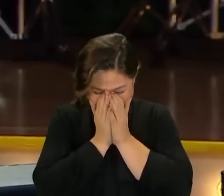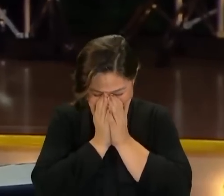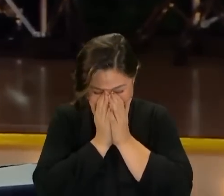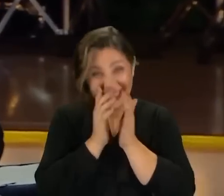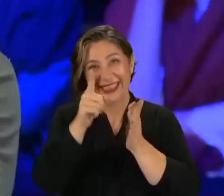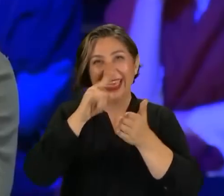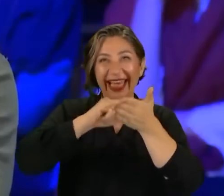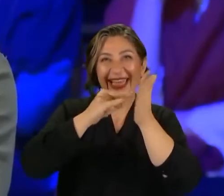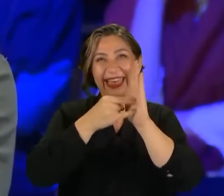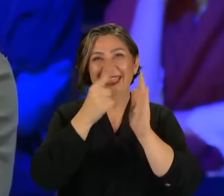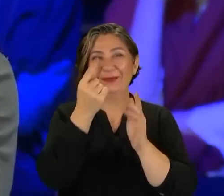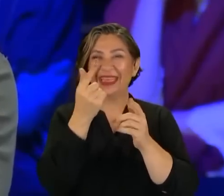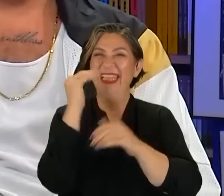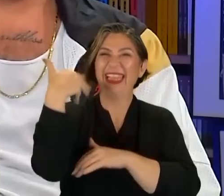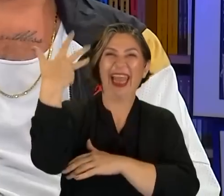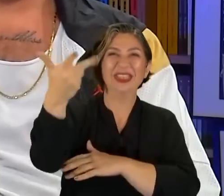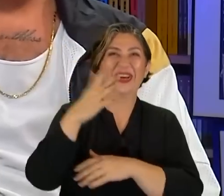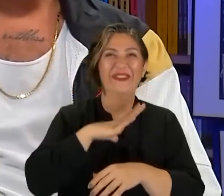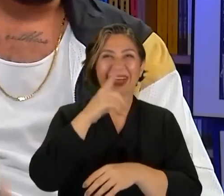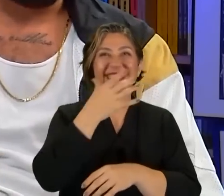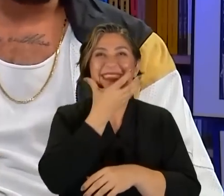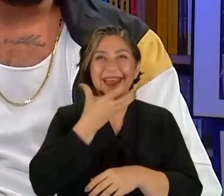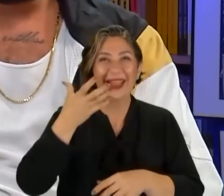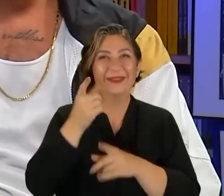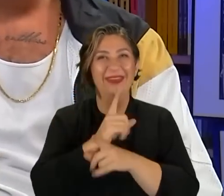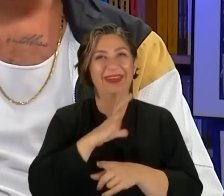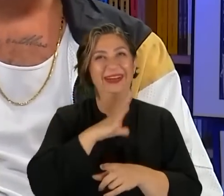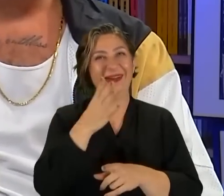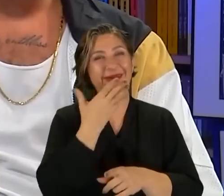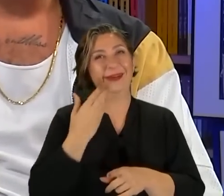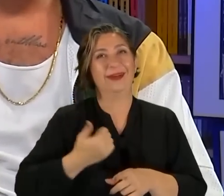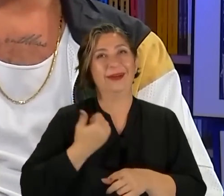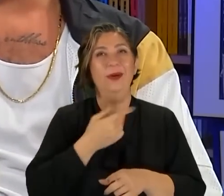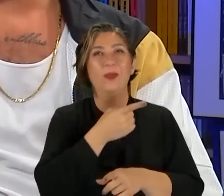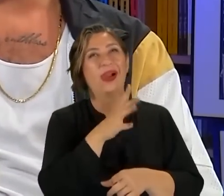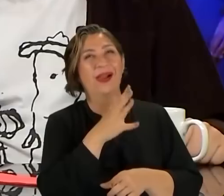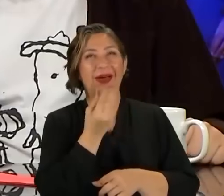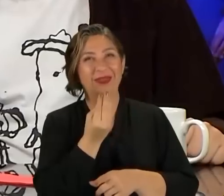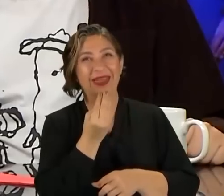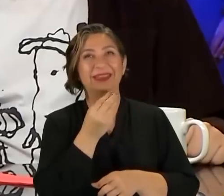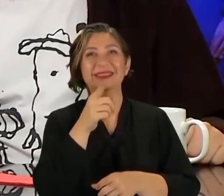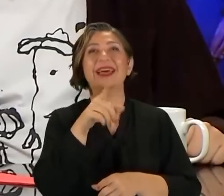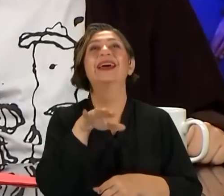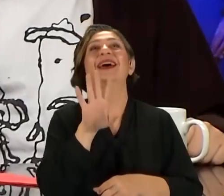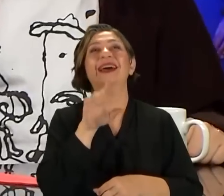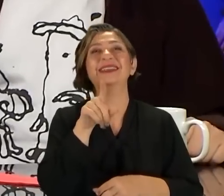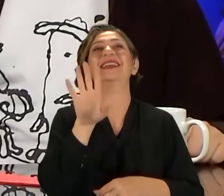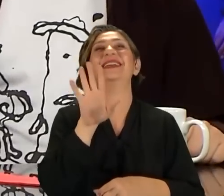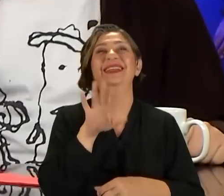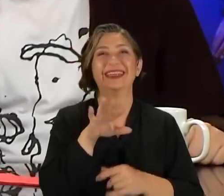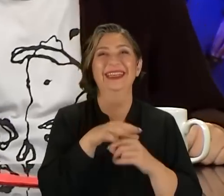Sen idare edersin. Sen de bir gelecek var. Teşekkür ederim. Evet, sakallar makallar falan değil mi? Yakışıklı. Bu adam da fena değil. Sen sen